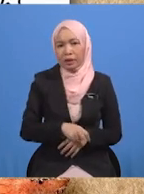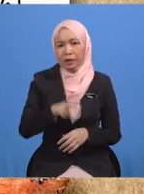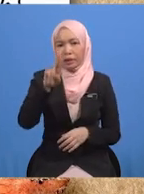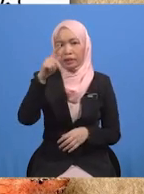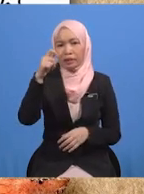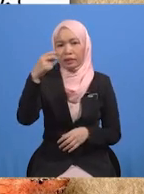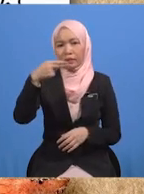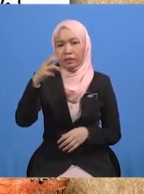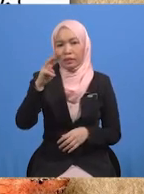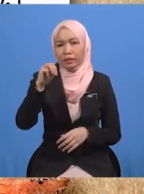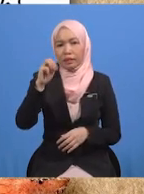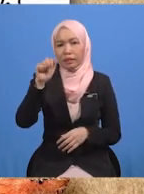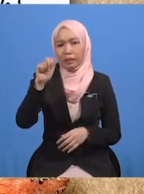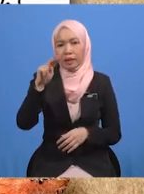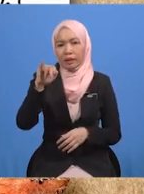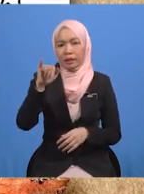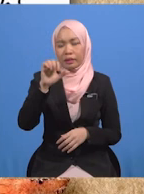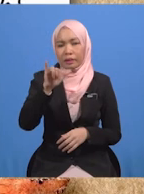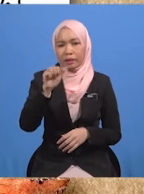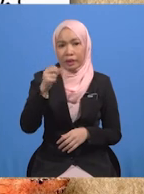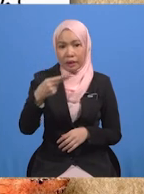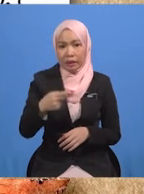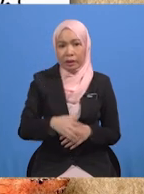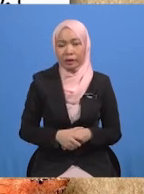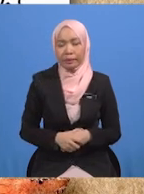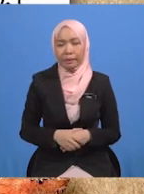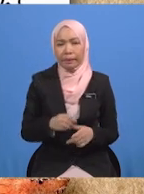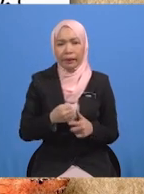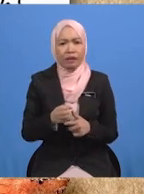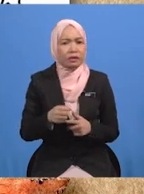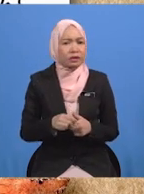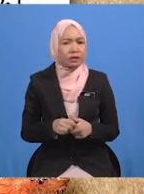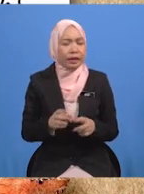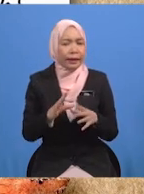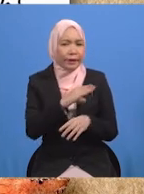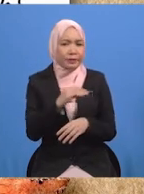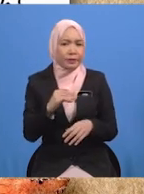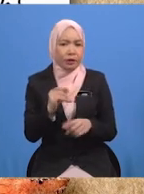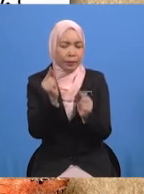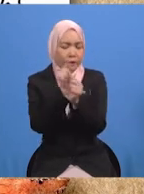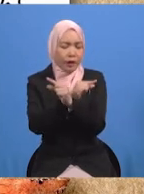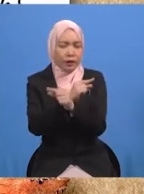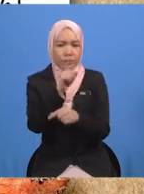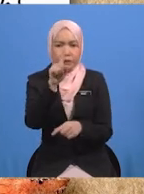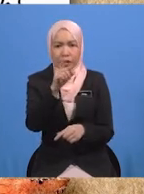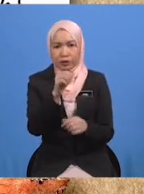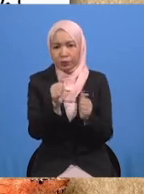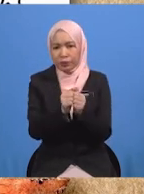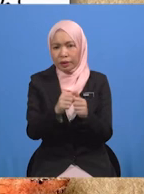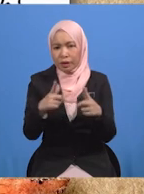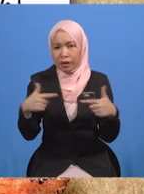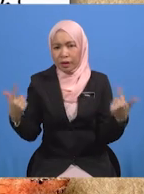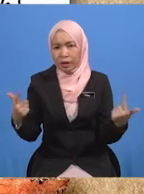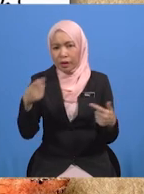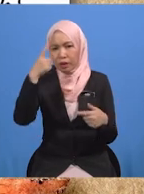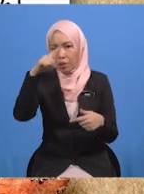persaingan sengit antara satu sama lain untuk merebut bahagian dan keuntungan